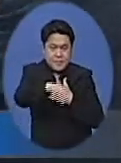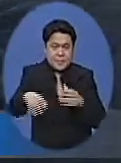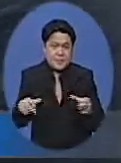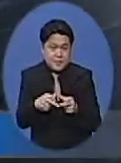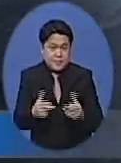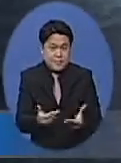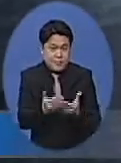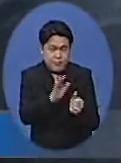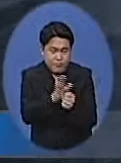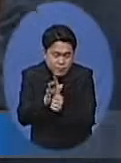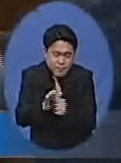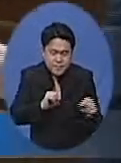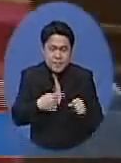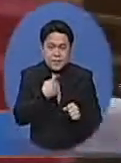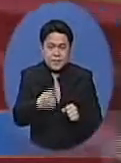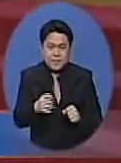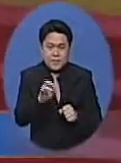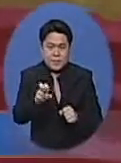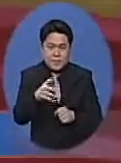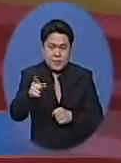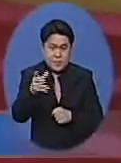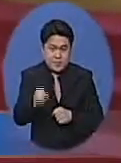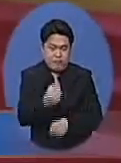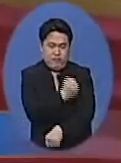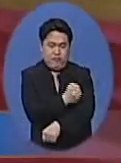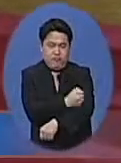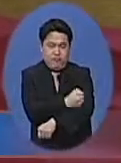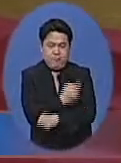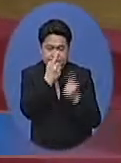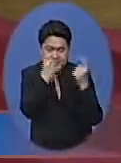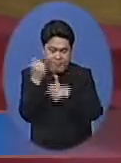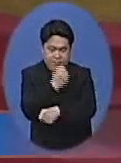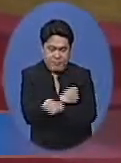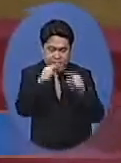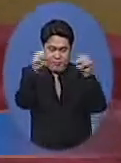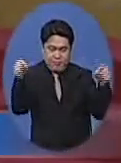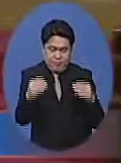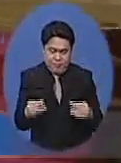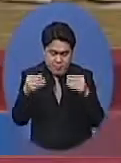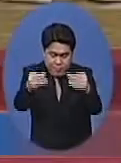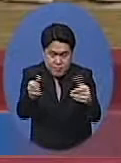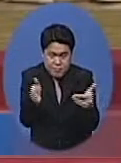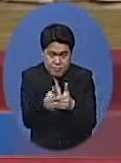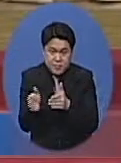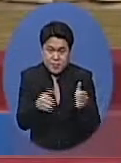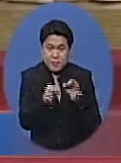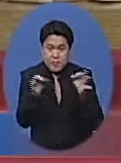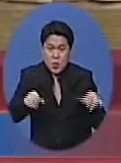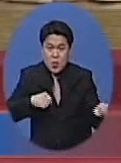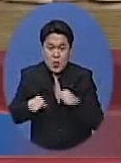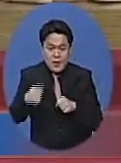위하여 다양한 활동을 전개한 임태봉 회장의 공로를 기리는 공로패 수여식이 진행되었으며 그간의